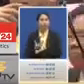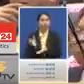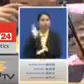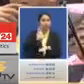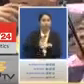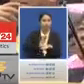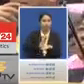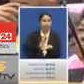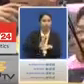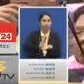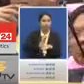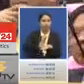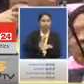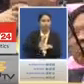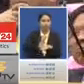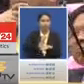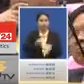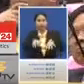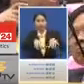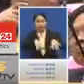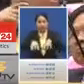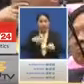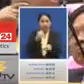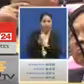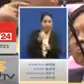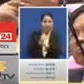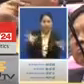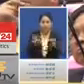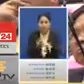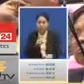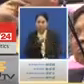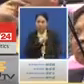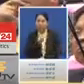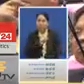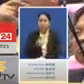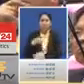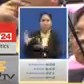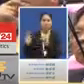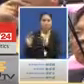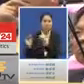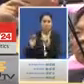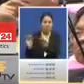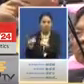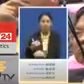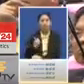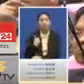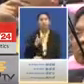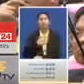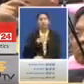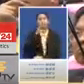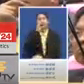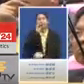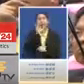ไรไปกับศาสนาใดบ้างศาสนาบ้างเขาพูดกันเยอะเพราะนั้นผมพูดได้เพียงเท่